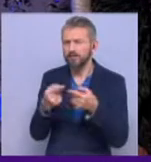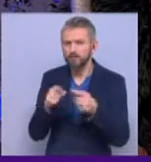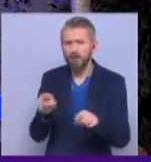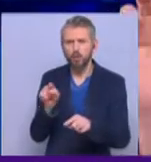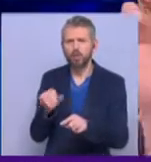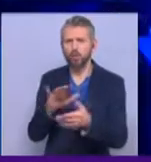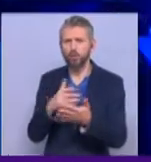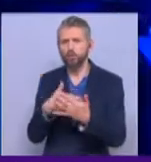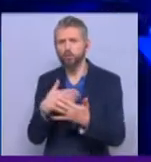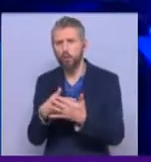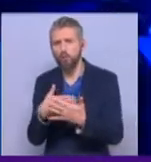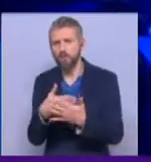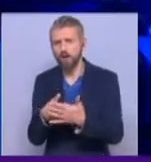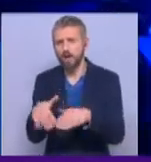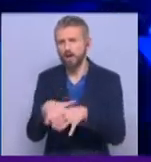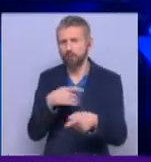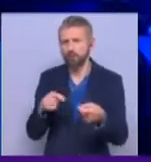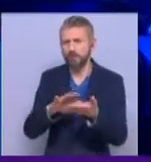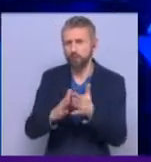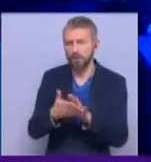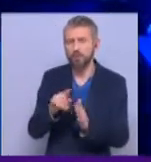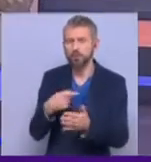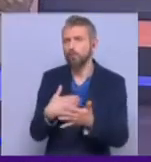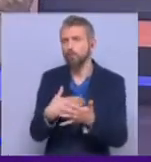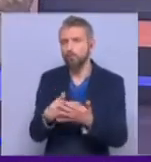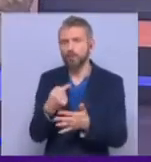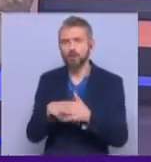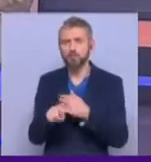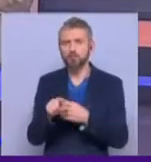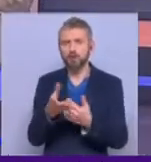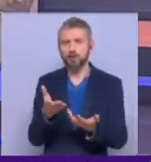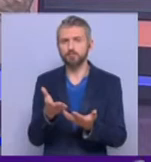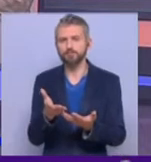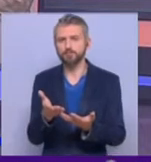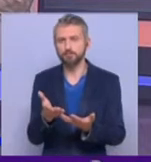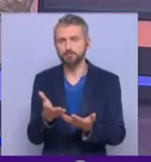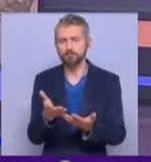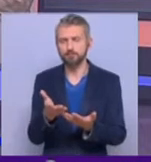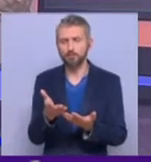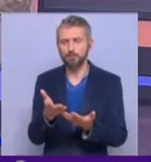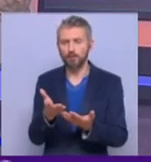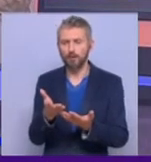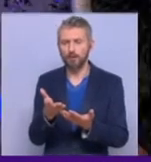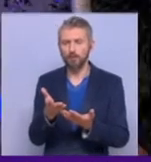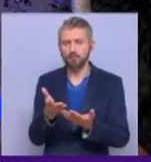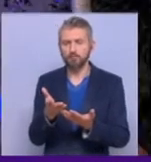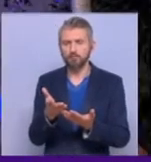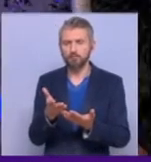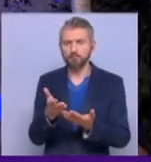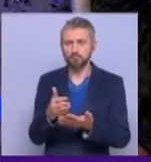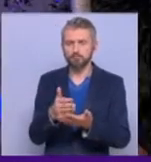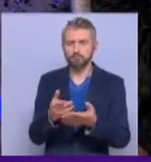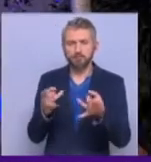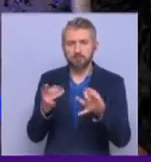них условно, как бы, условно риночна ситуація. Чому условно? Тому що маркетмейкером, тобто запівали, да,